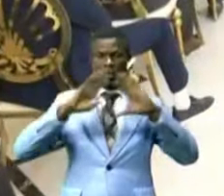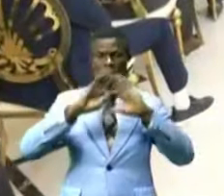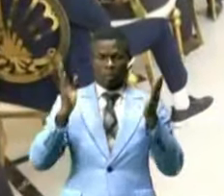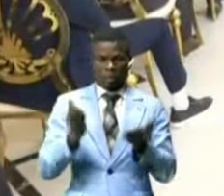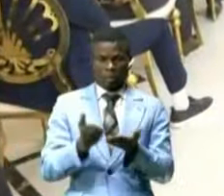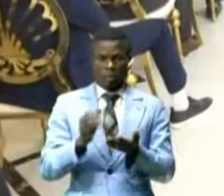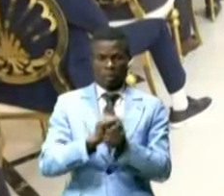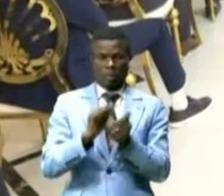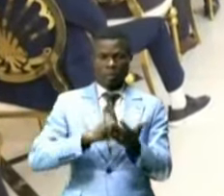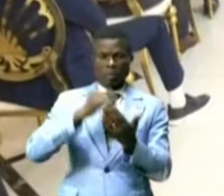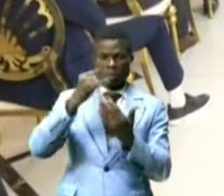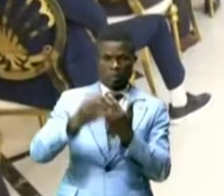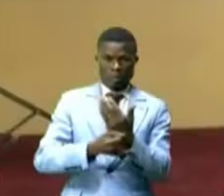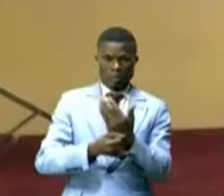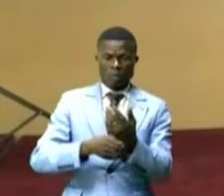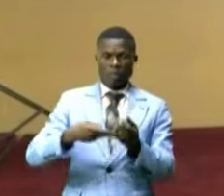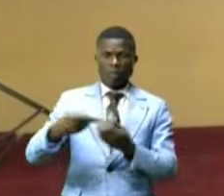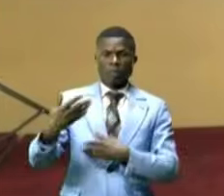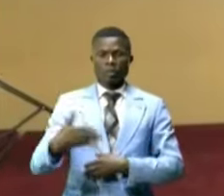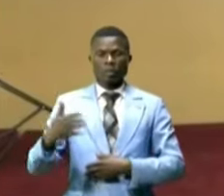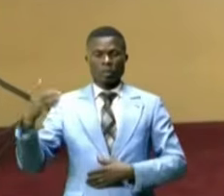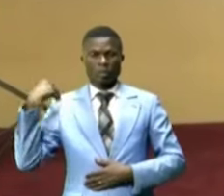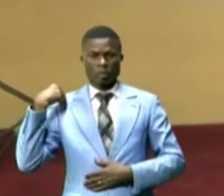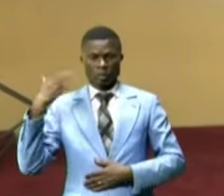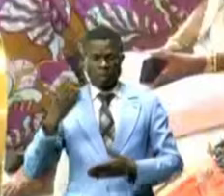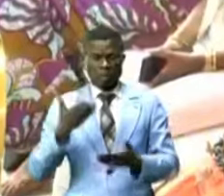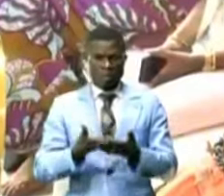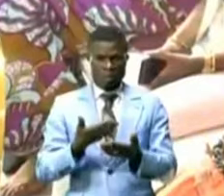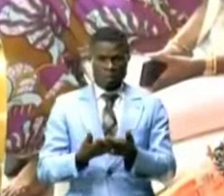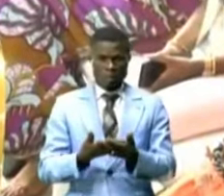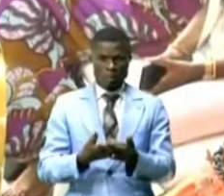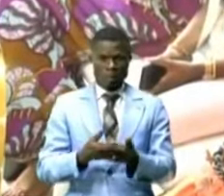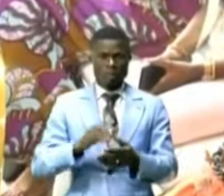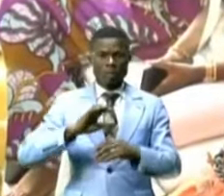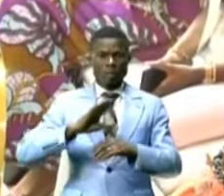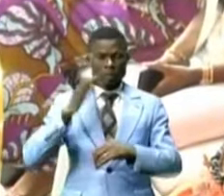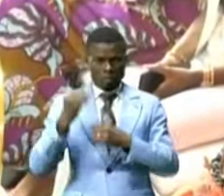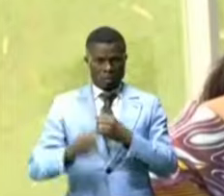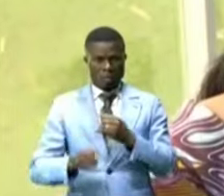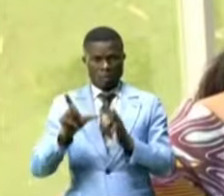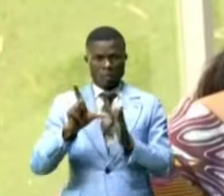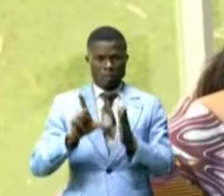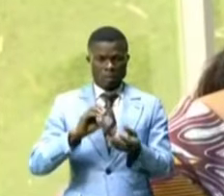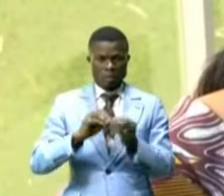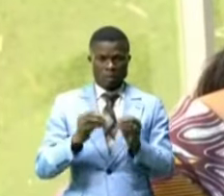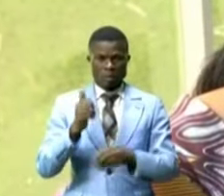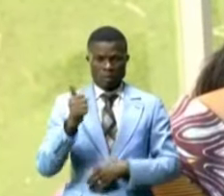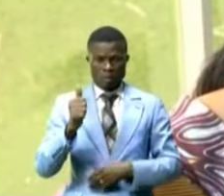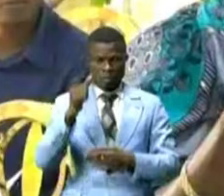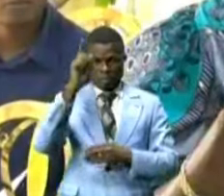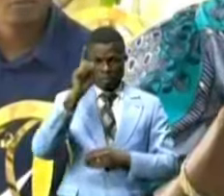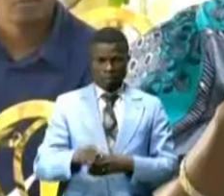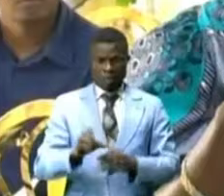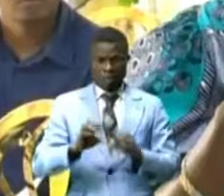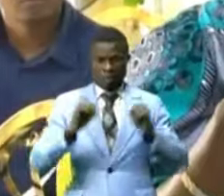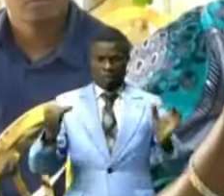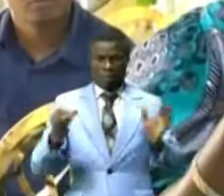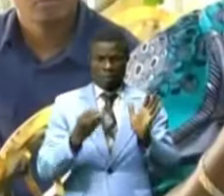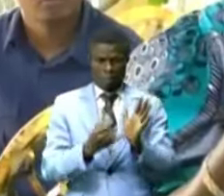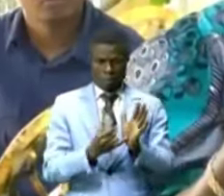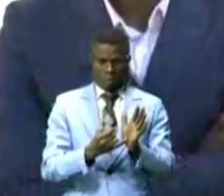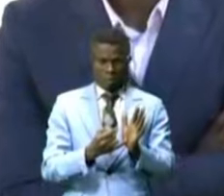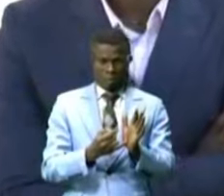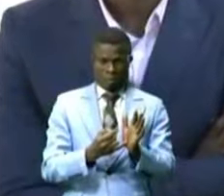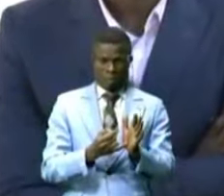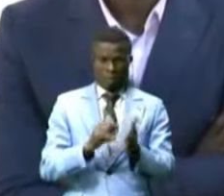de projets et de marché public. C'est pour qu'ils soient en phase avec la loi numéro 10/010 du